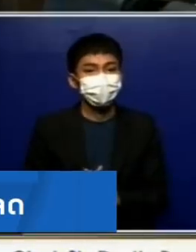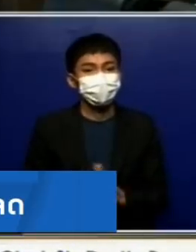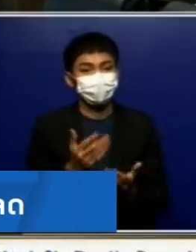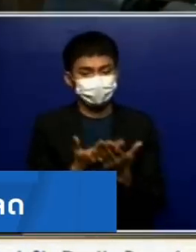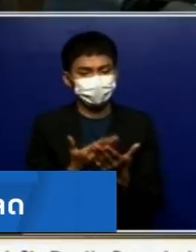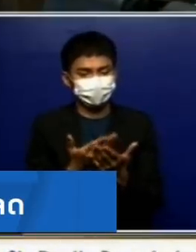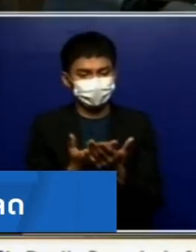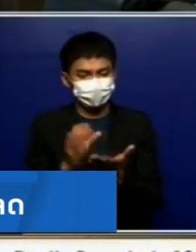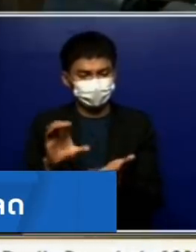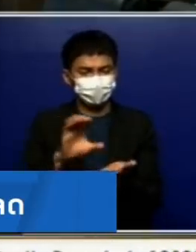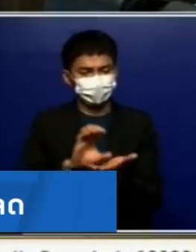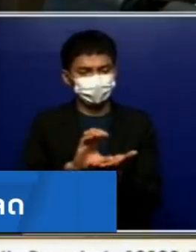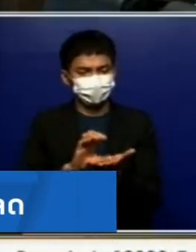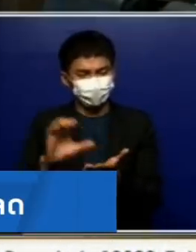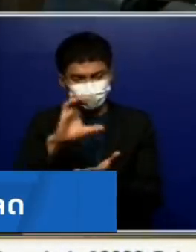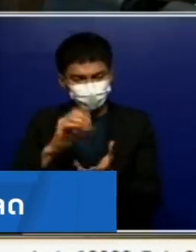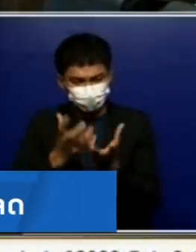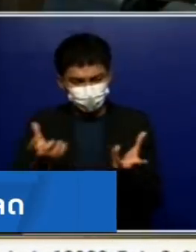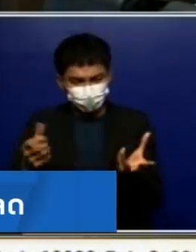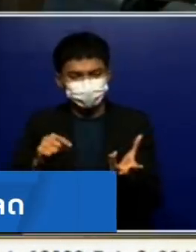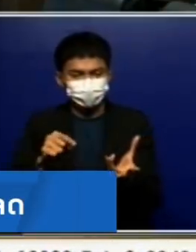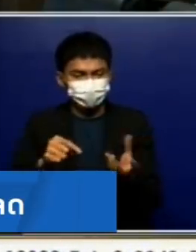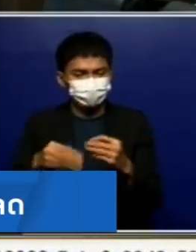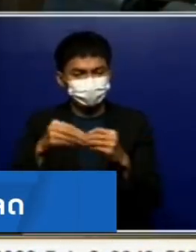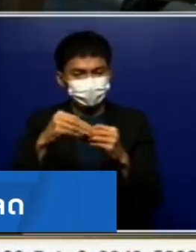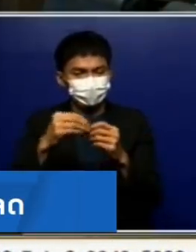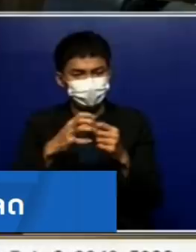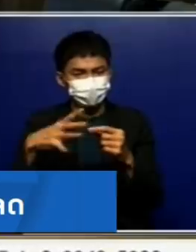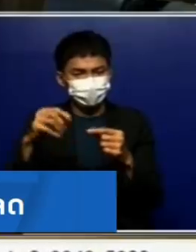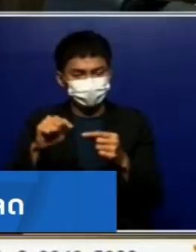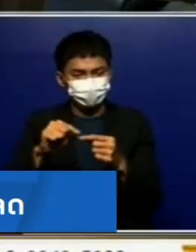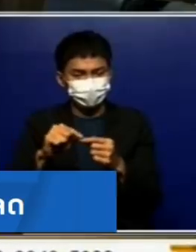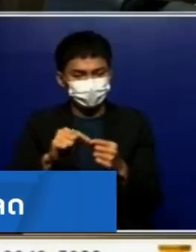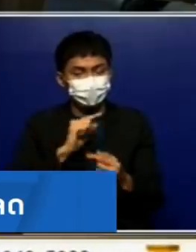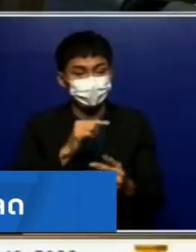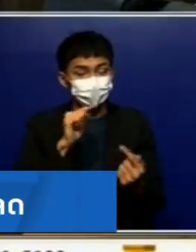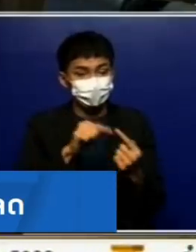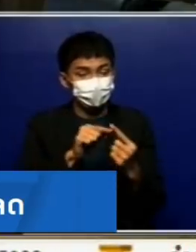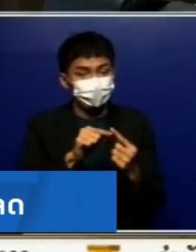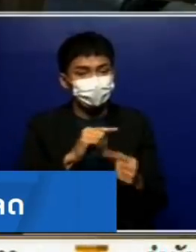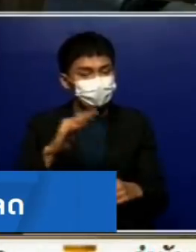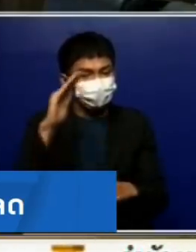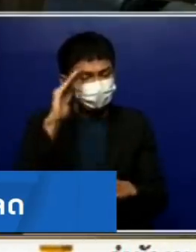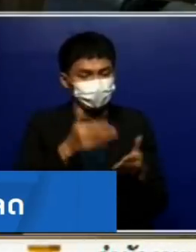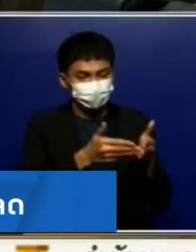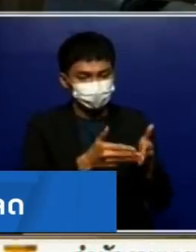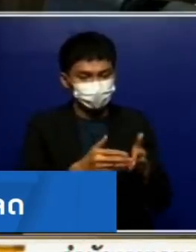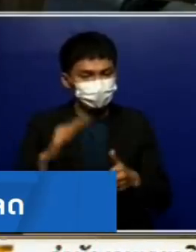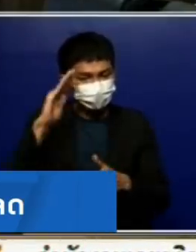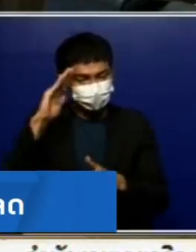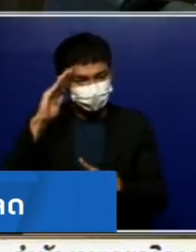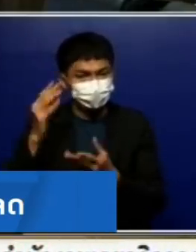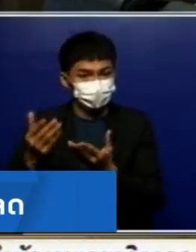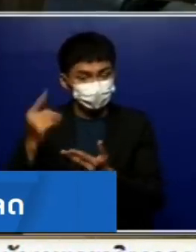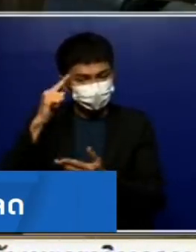ายุทธโภคกรณ์ที่เพิ่มขึ้นเนี่ยฮะกองทัพบกกองทัพเรือของ2กองทัพเนี่ยฮะรวมกันเนี่ยเพิ่มขึ้นถึง 2,678 ล้านบา